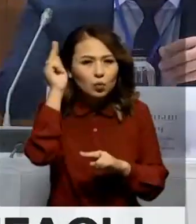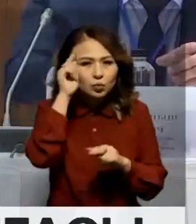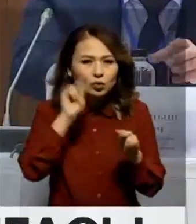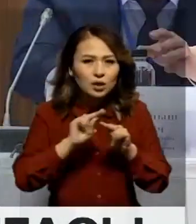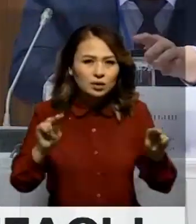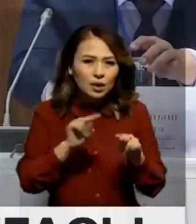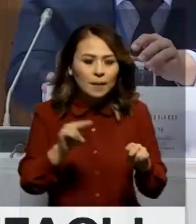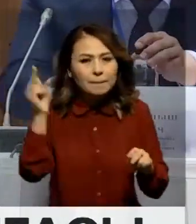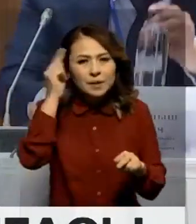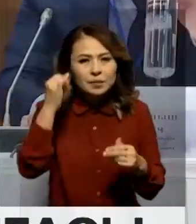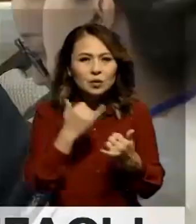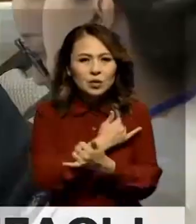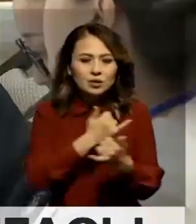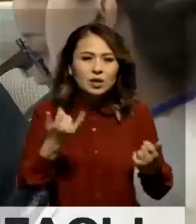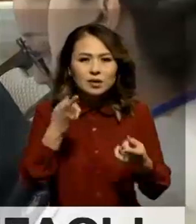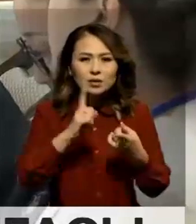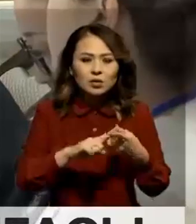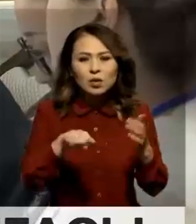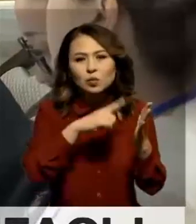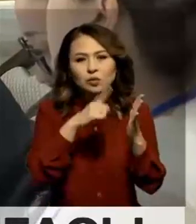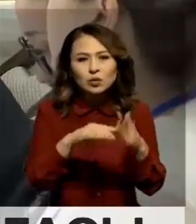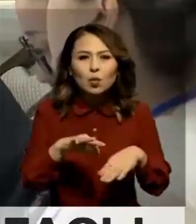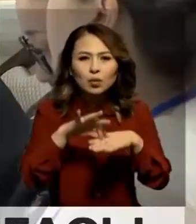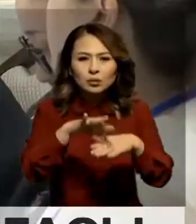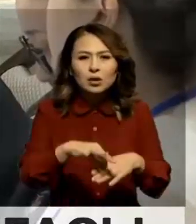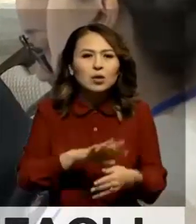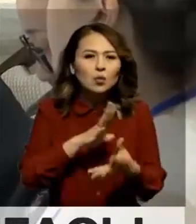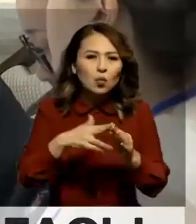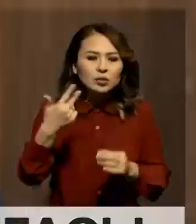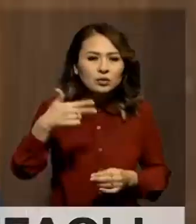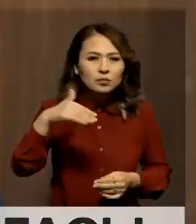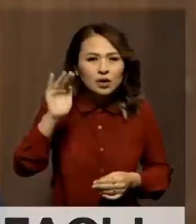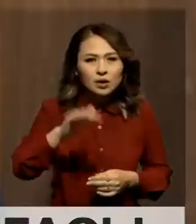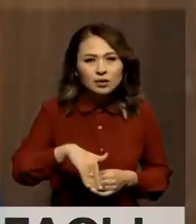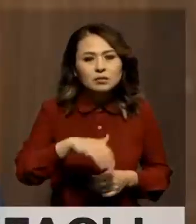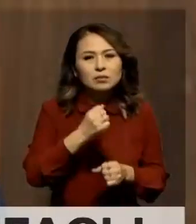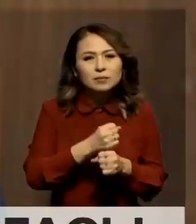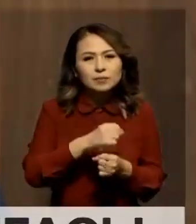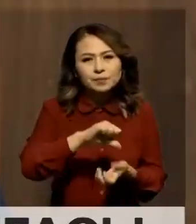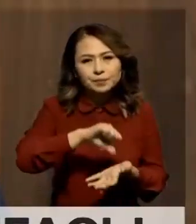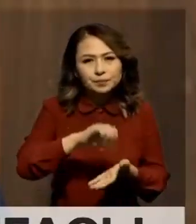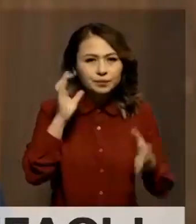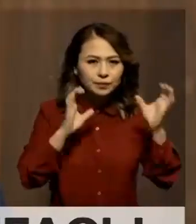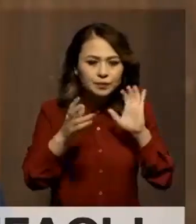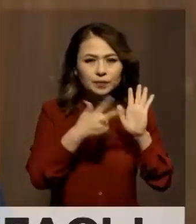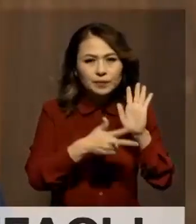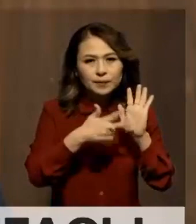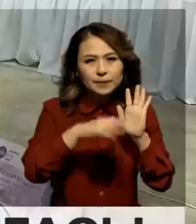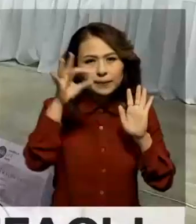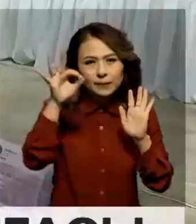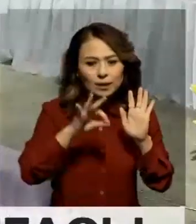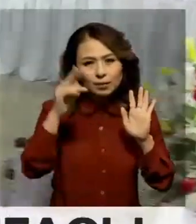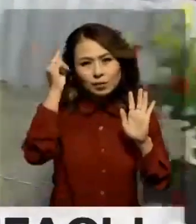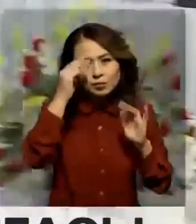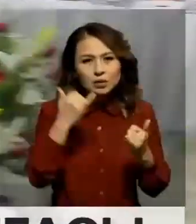мен оқытушылары арасында білім беруге қатысты арнайы сауалнама өткізген. Оған барлығы 30 000 респондент қатысса, олардың 80% білім